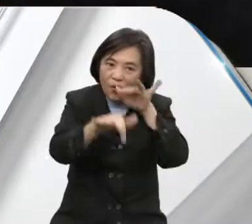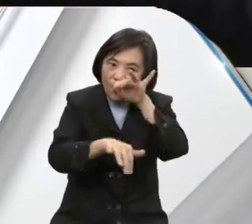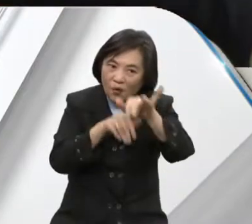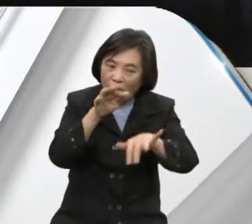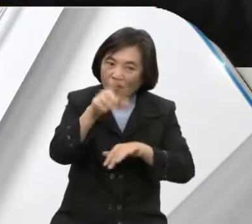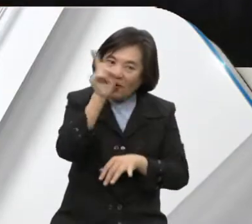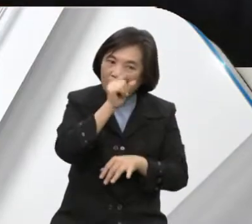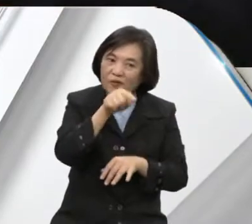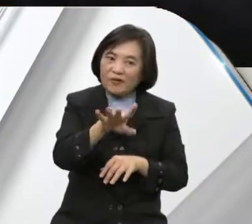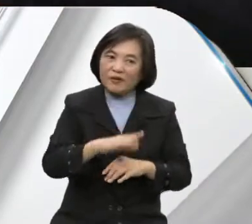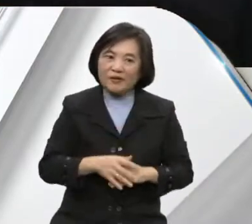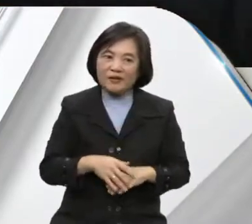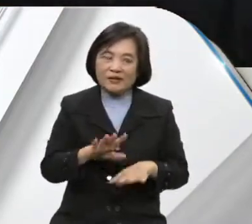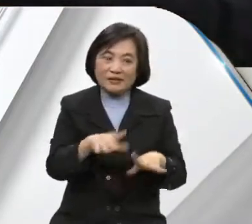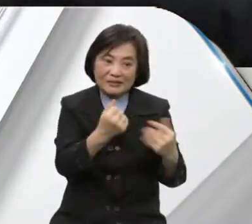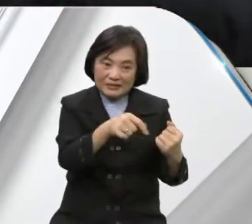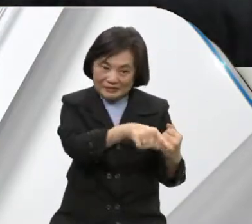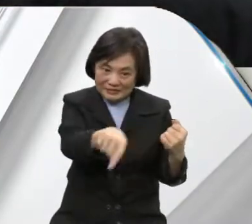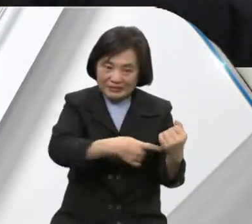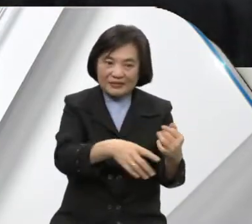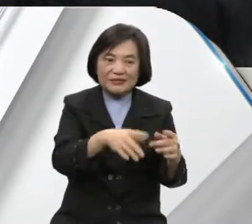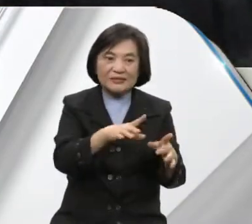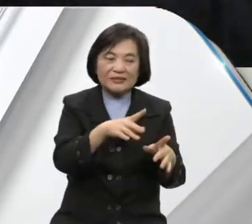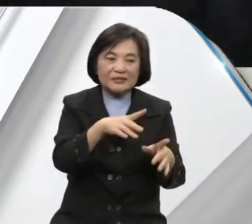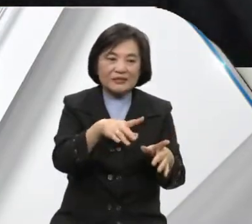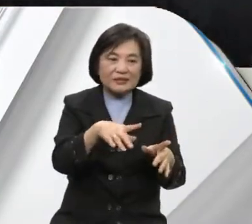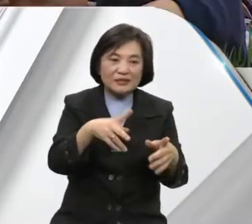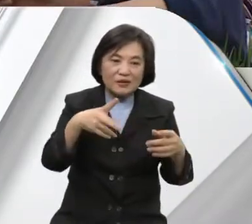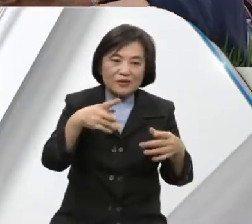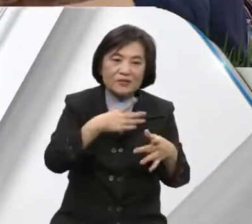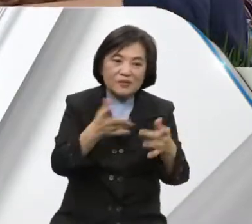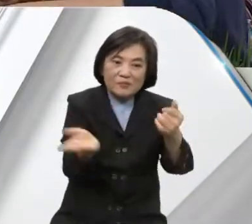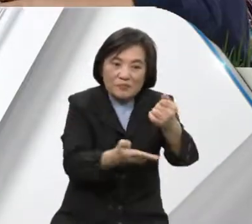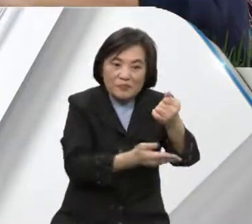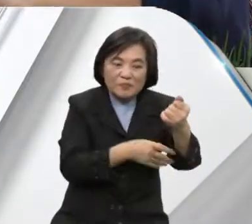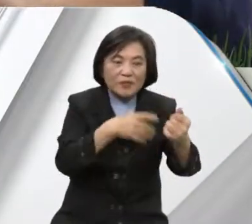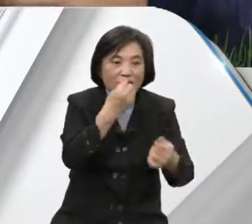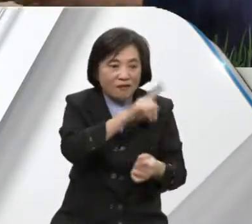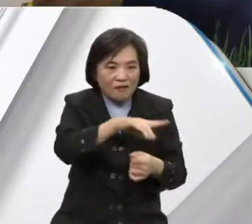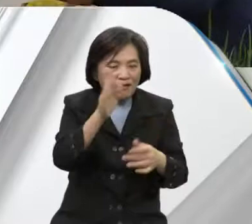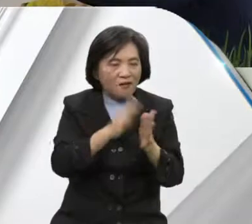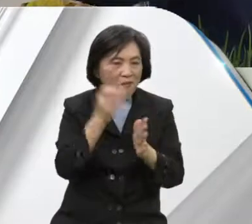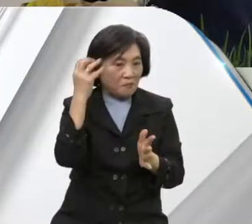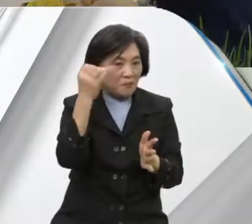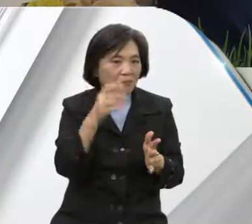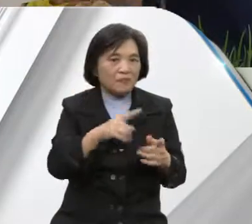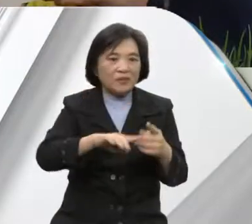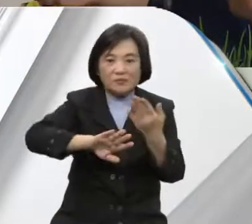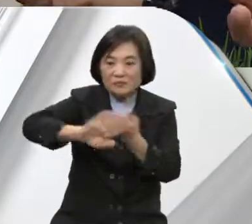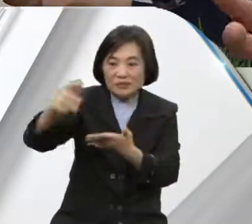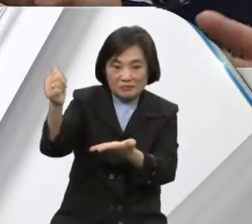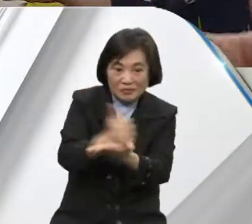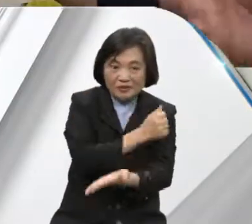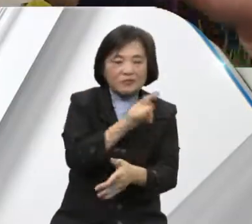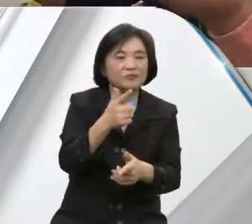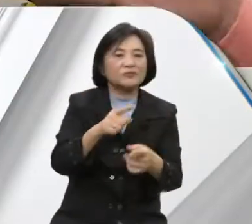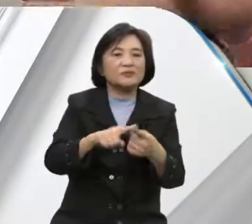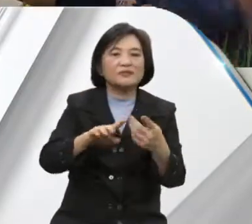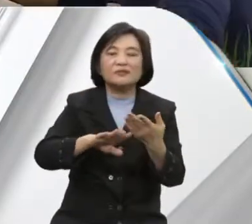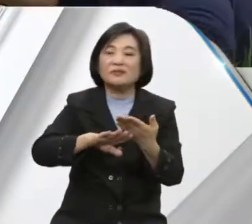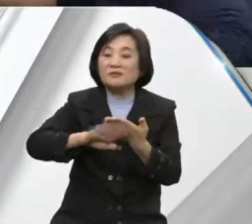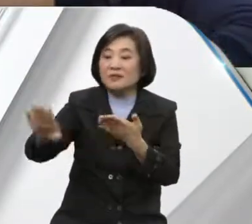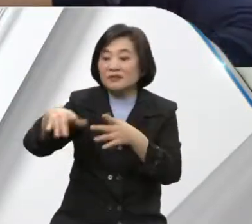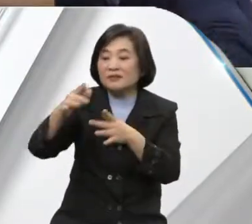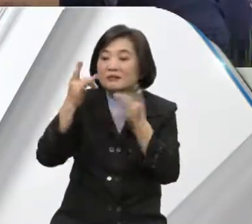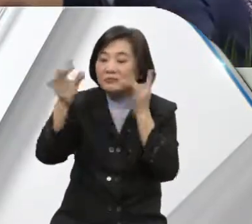骨。 这边是在地生产的，所有的食物都是新鲜的。别的市场可能是从西部